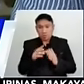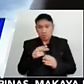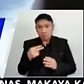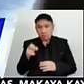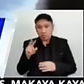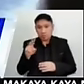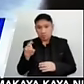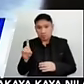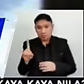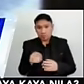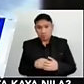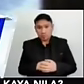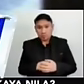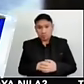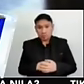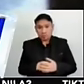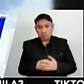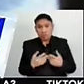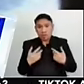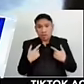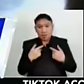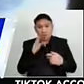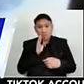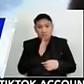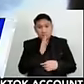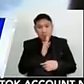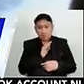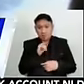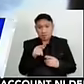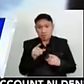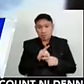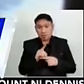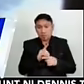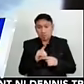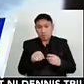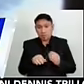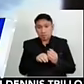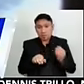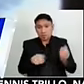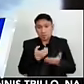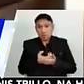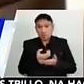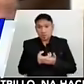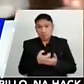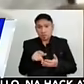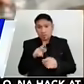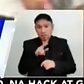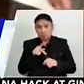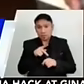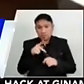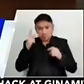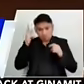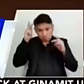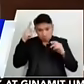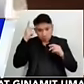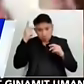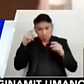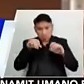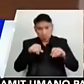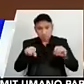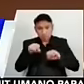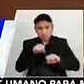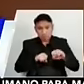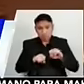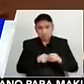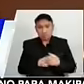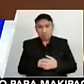Amerika. May bachelor's degree din siya sa economics mula sa London School of Economics and Political Science. Nasa panghuling termino na sa Senado si